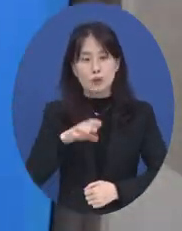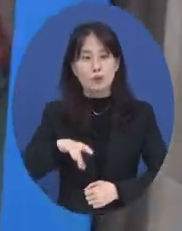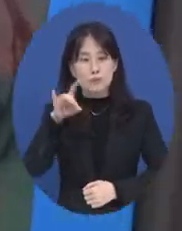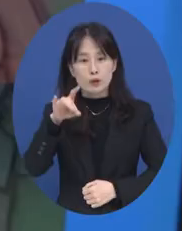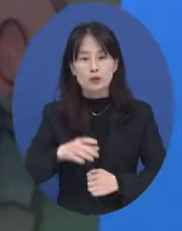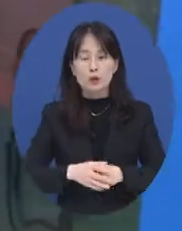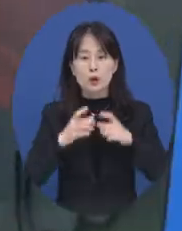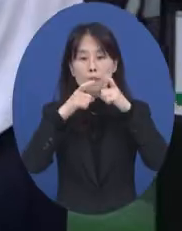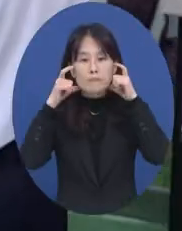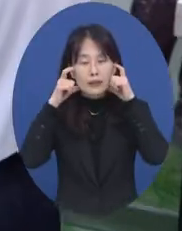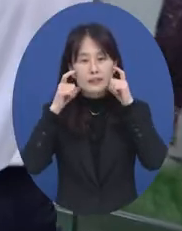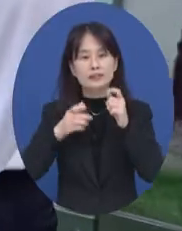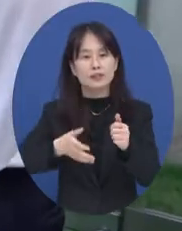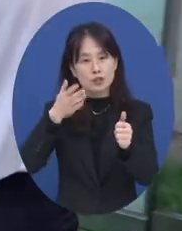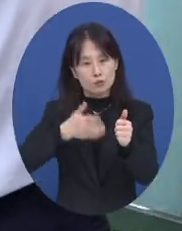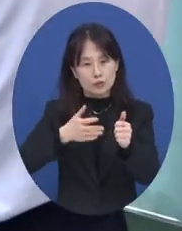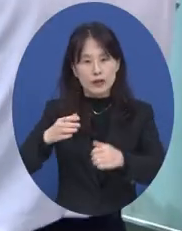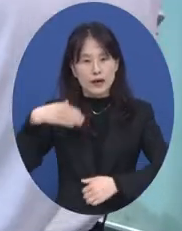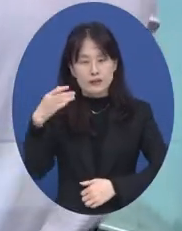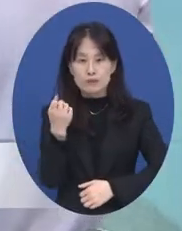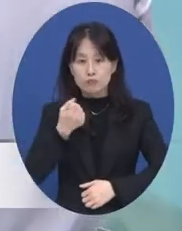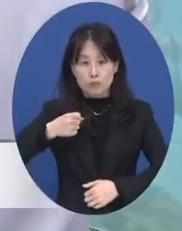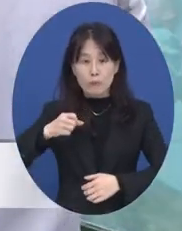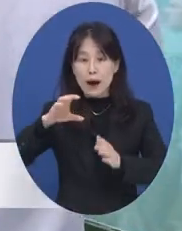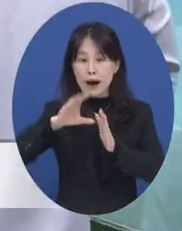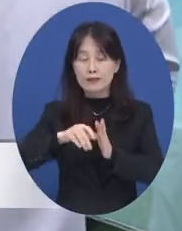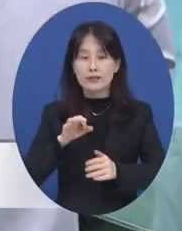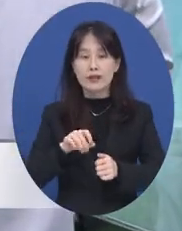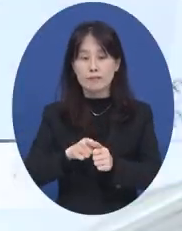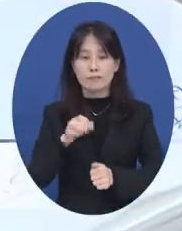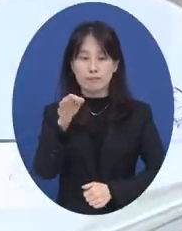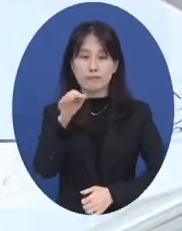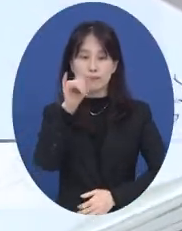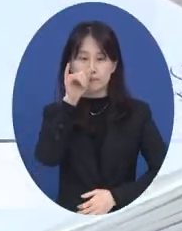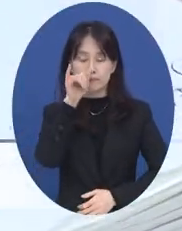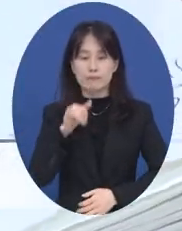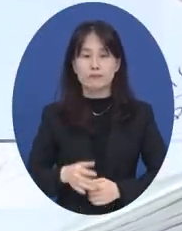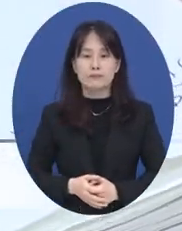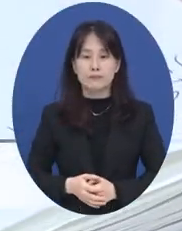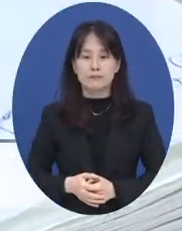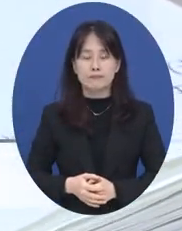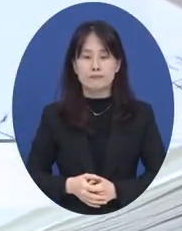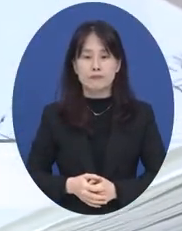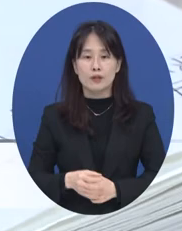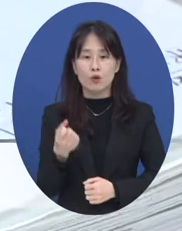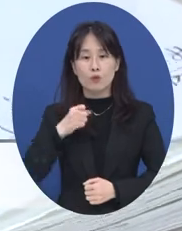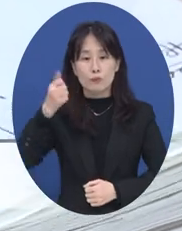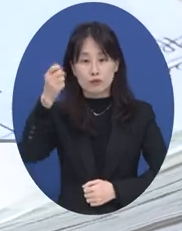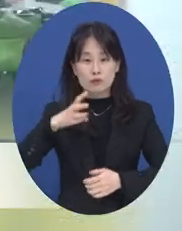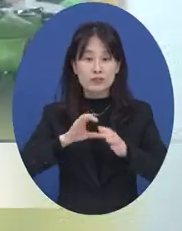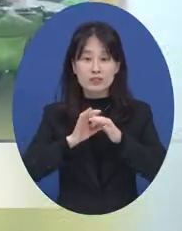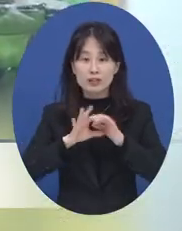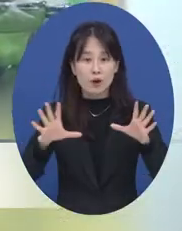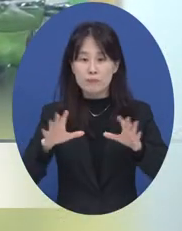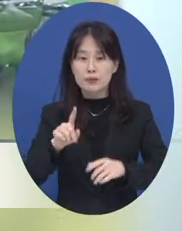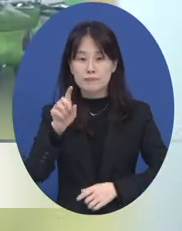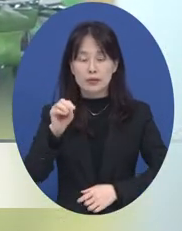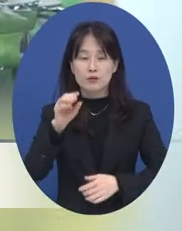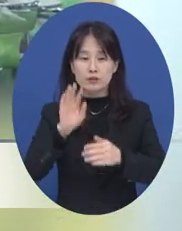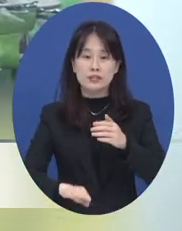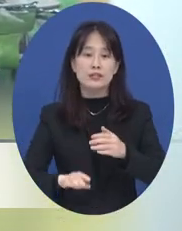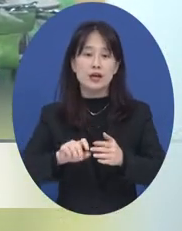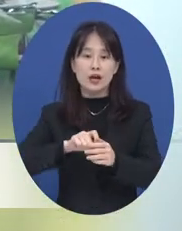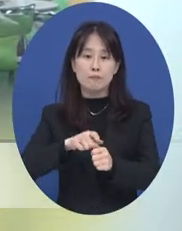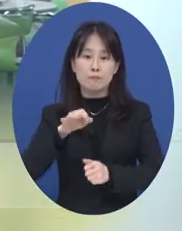마스크를 착용하도록 지도하고 이를 이행하지 않을 경우 과태료를 부과하는 방식 위반 횟수에 관계없이 10만 원 이하의